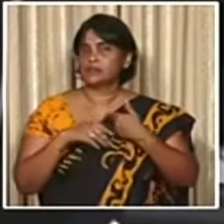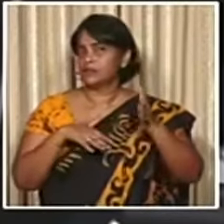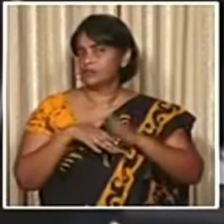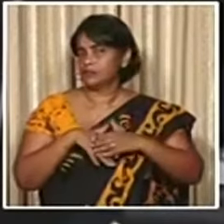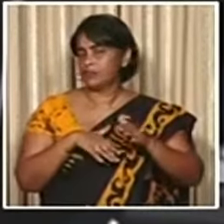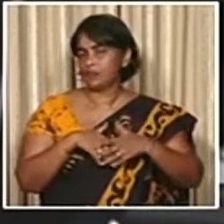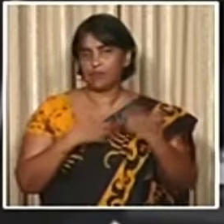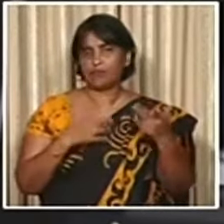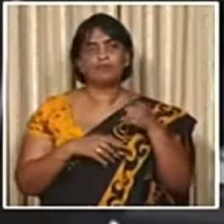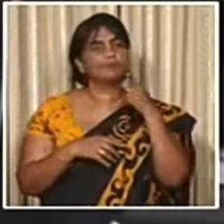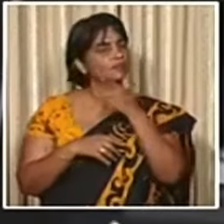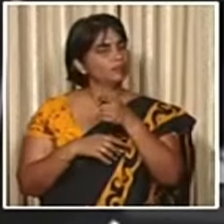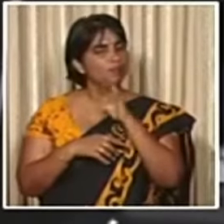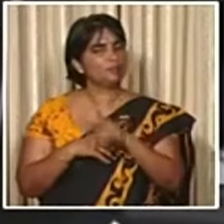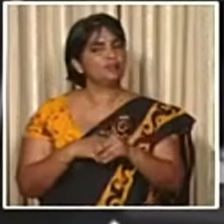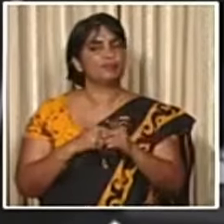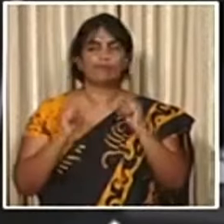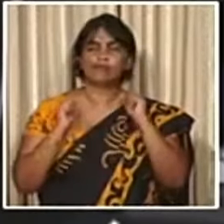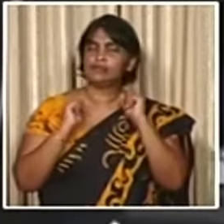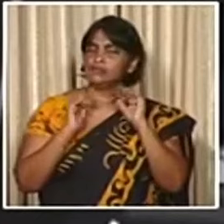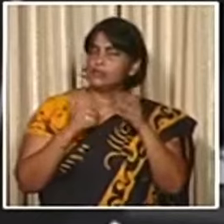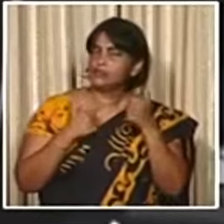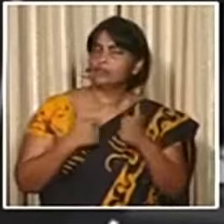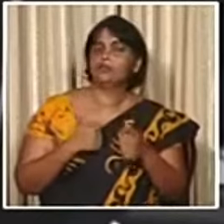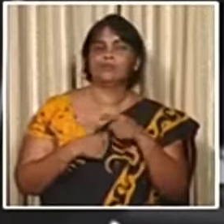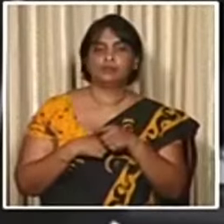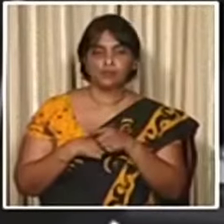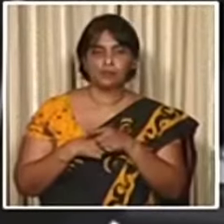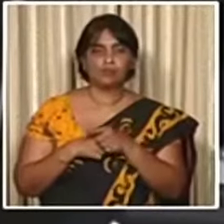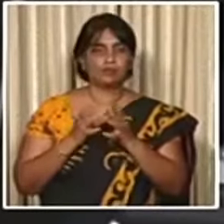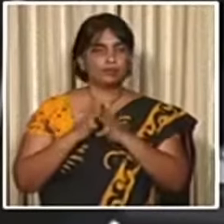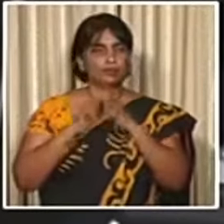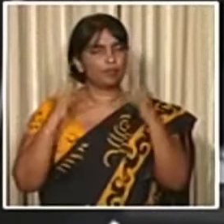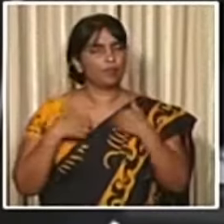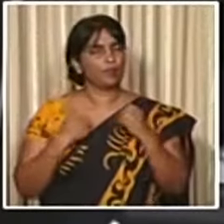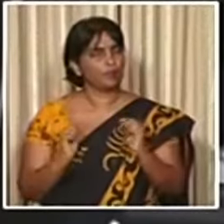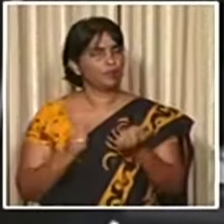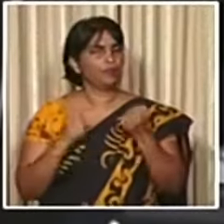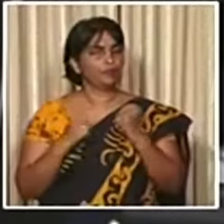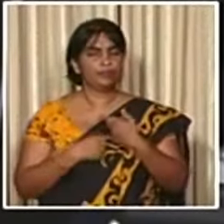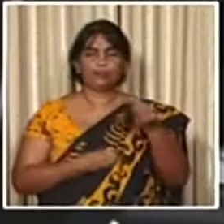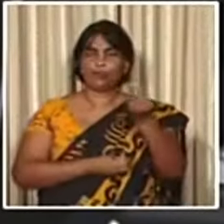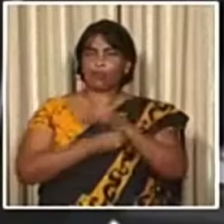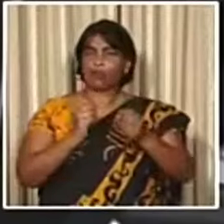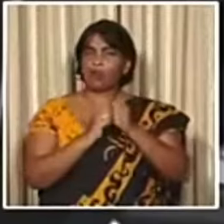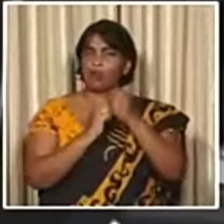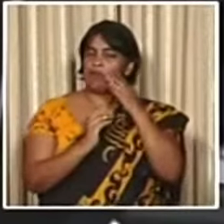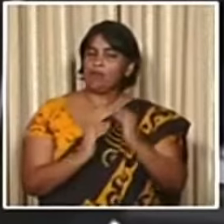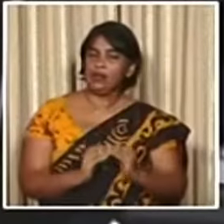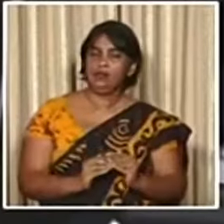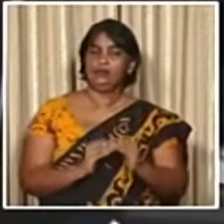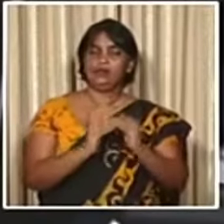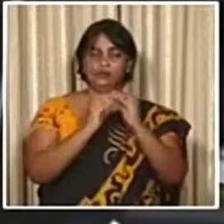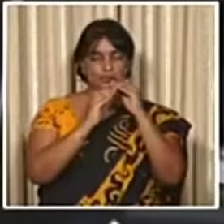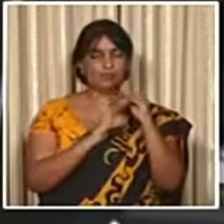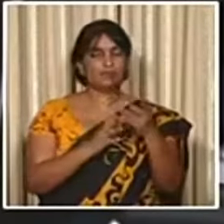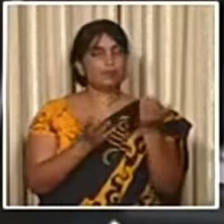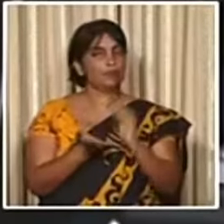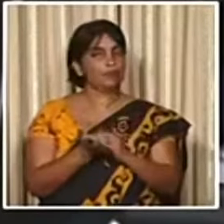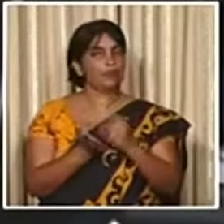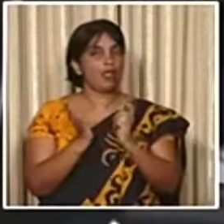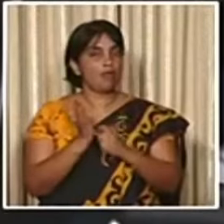නැහැ. මොකද ඒගොල්ලන් සාධාරණ ලෙස හුඟක් උත්සාහ කරලා ගනුදෙනු කරුව නැගිටවන්න උත්සාහ කරලා ඔවුන්ට